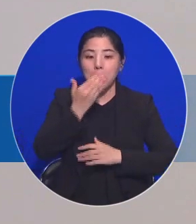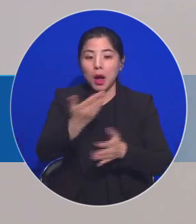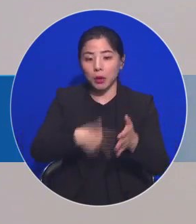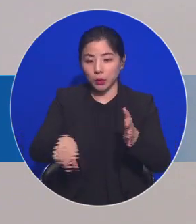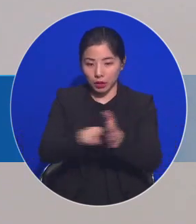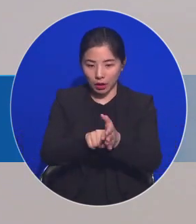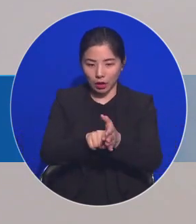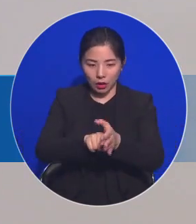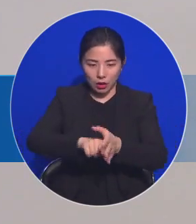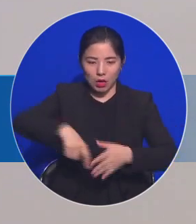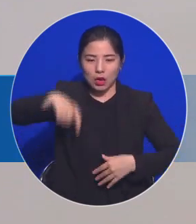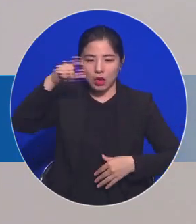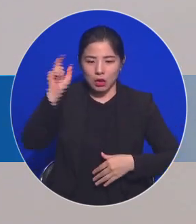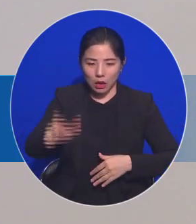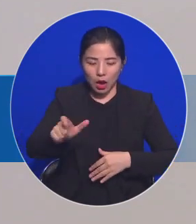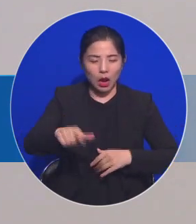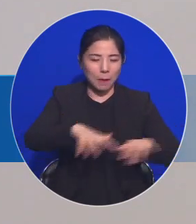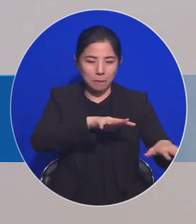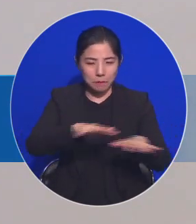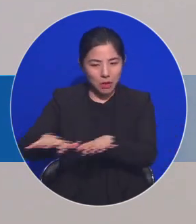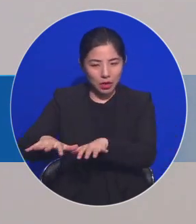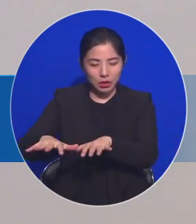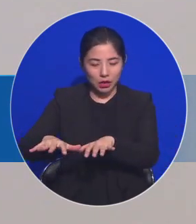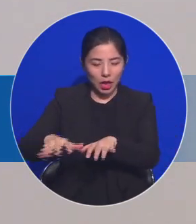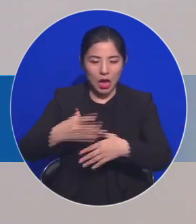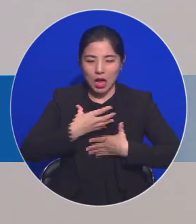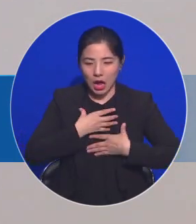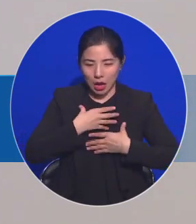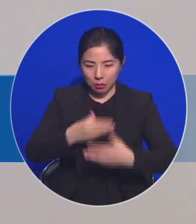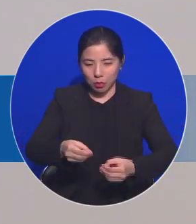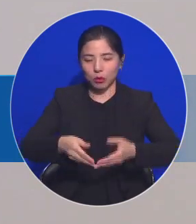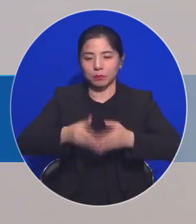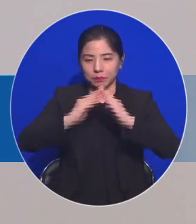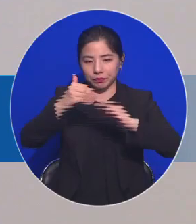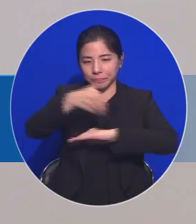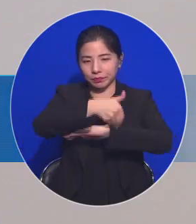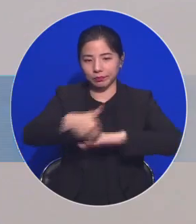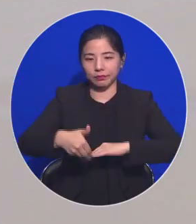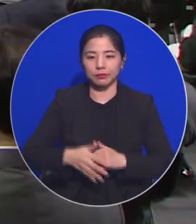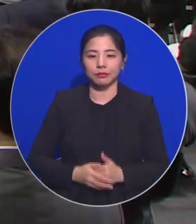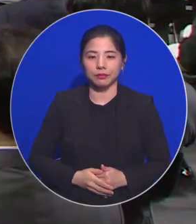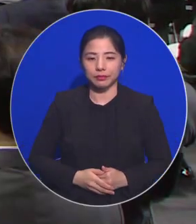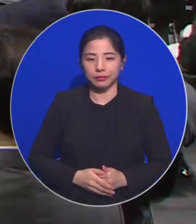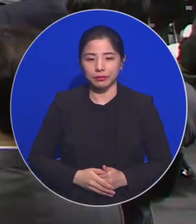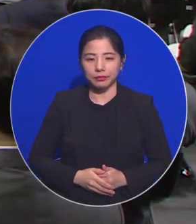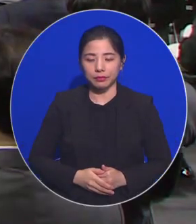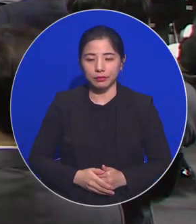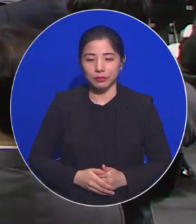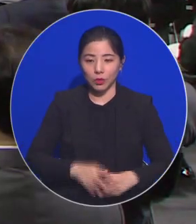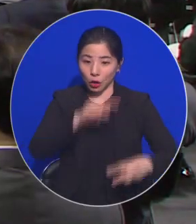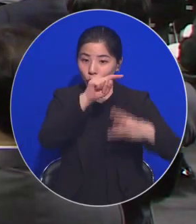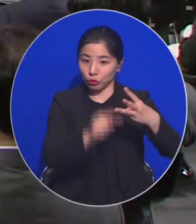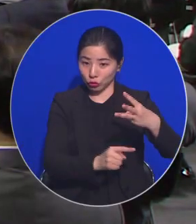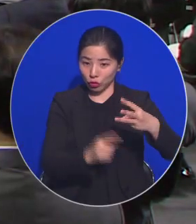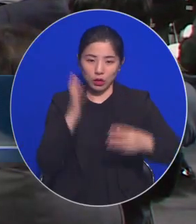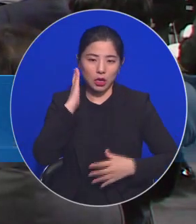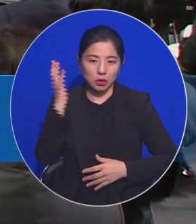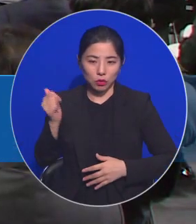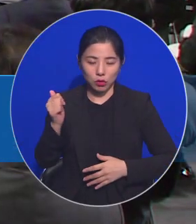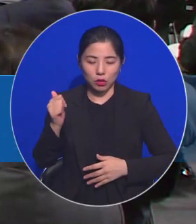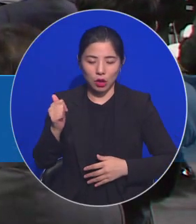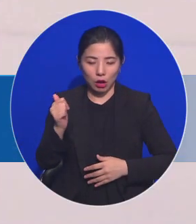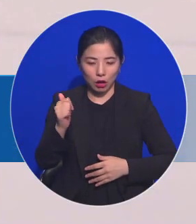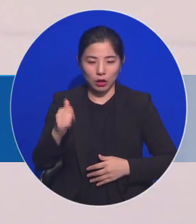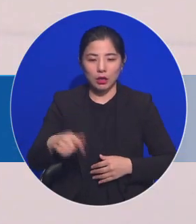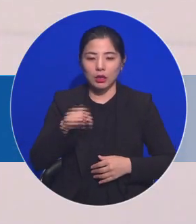수 있도록 강력한 해양 안보를 구축할 것입니다. 윤 대통령은 이어 우리 손으로